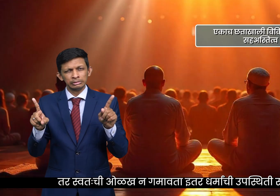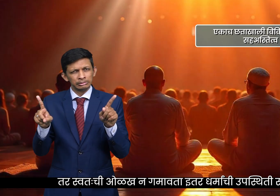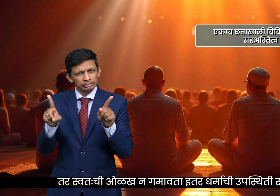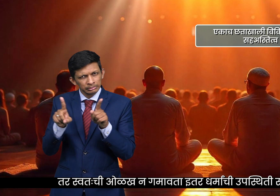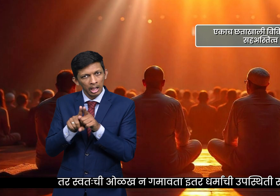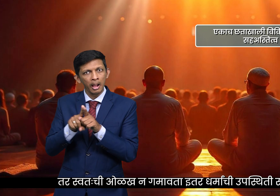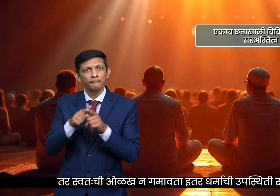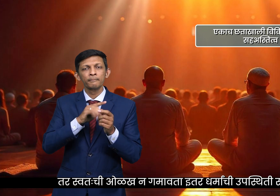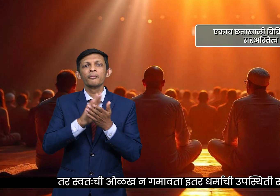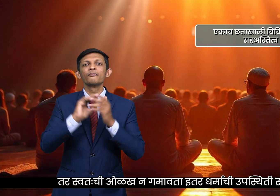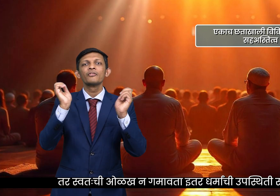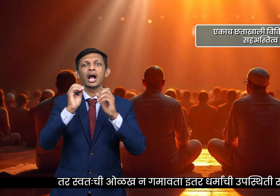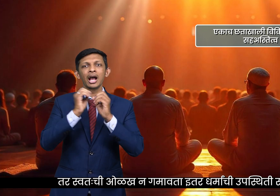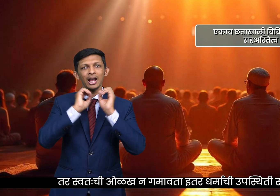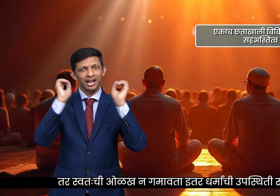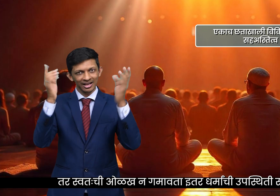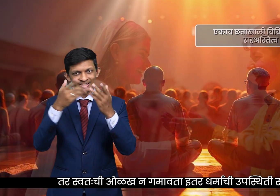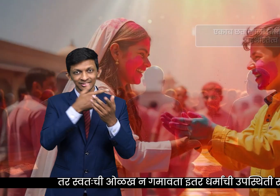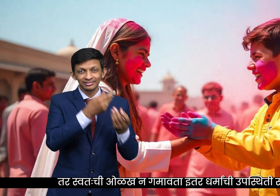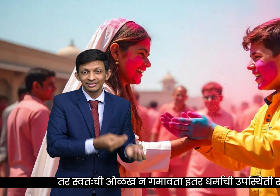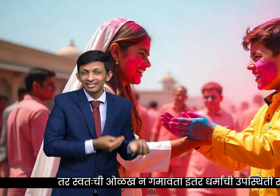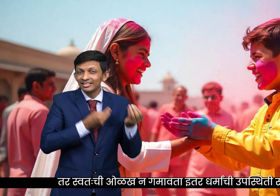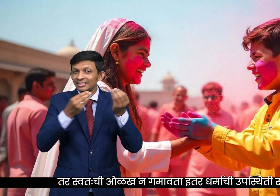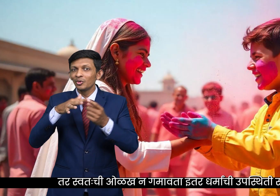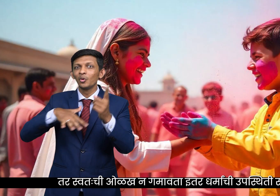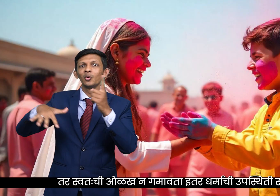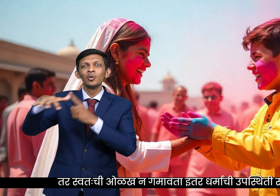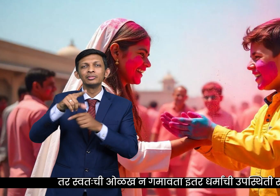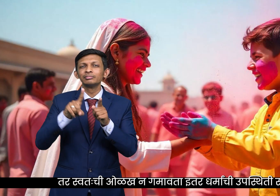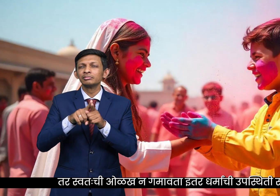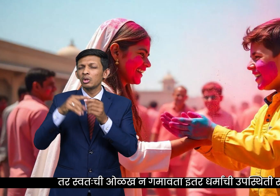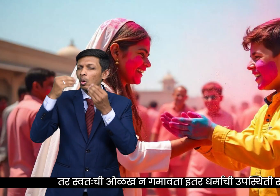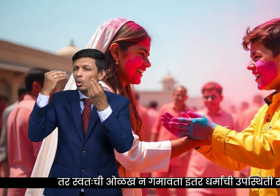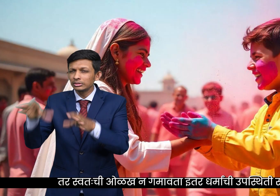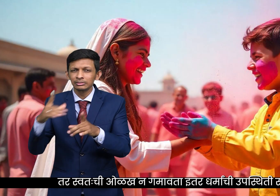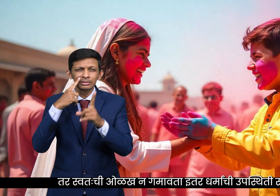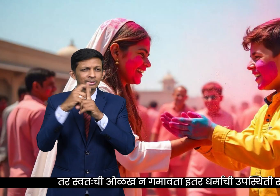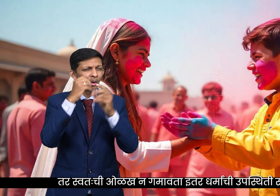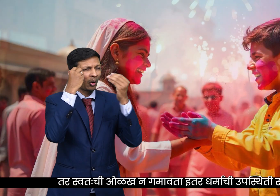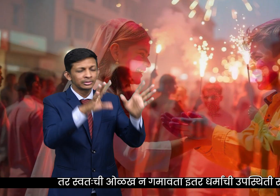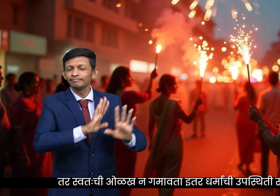ते स्वतःची ओळख न गमावता इतर धर्माची उपस्थिती साजरी करतात.